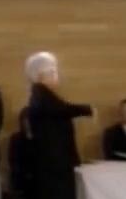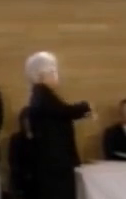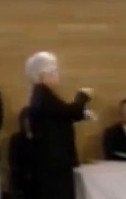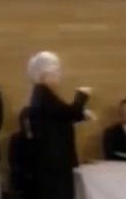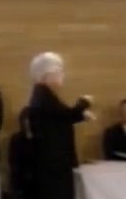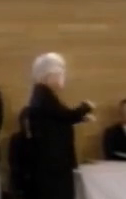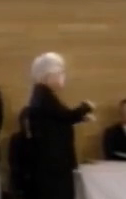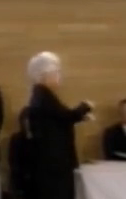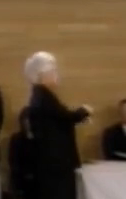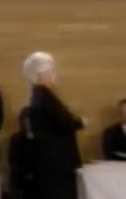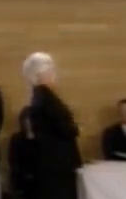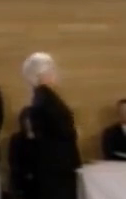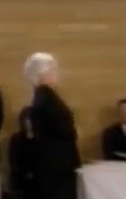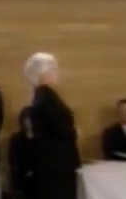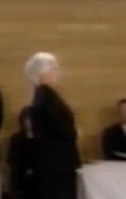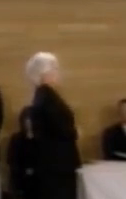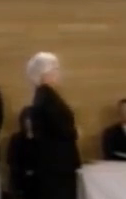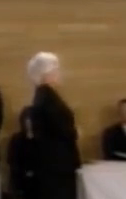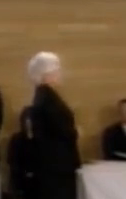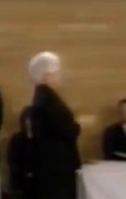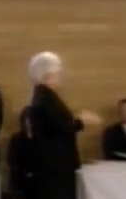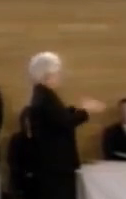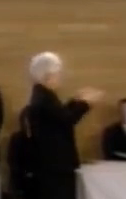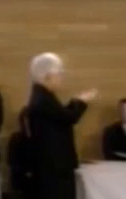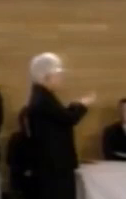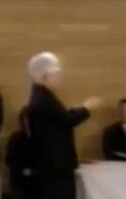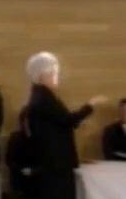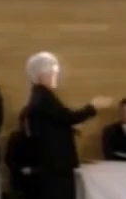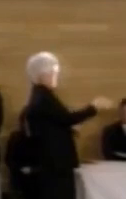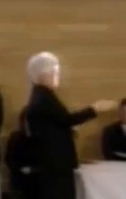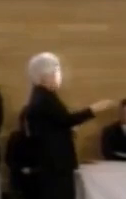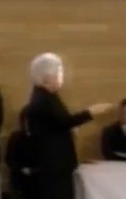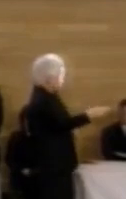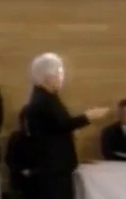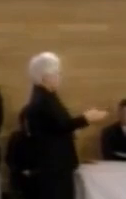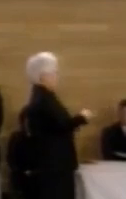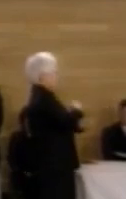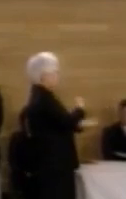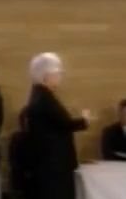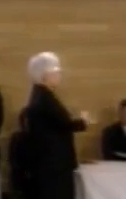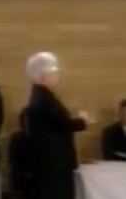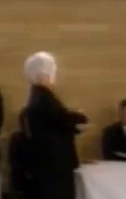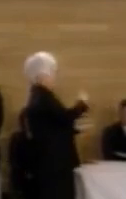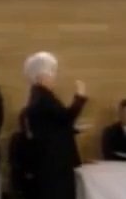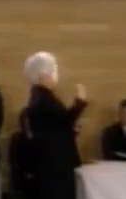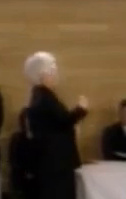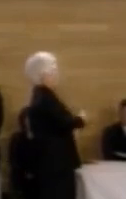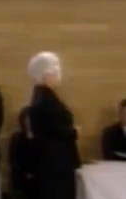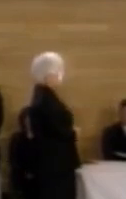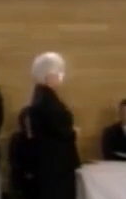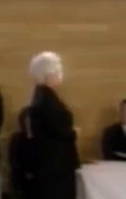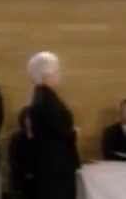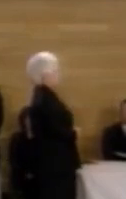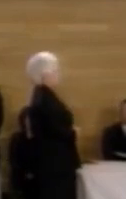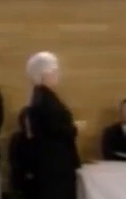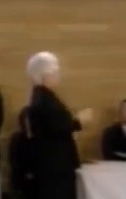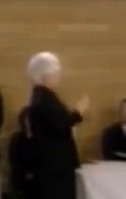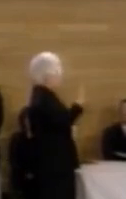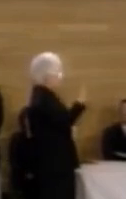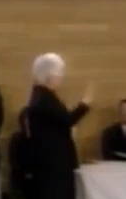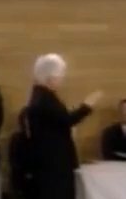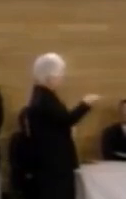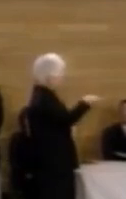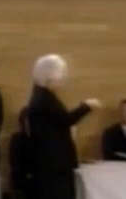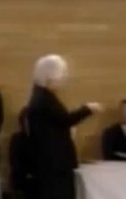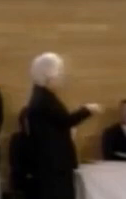づくハード事業はほぼ完了し、そしてその完了したハード